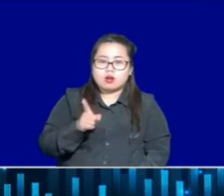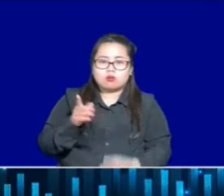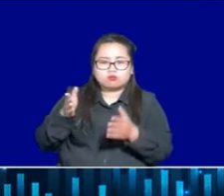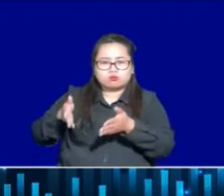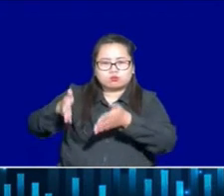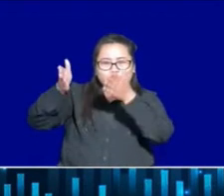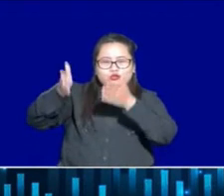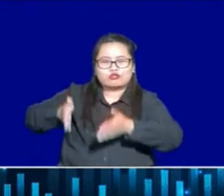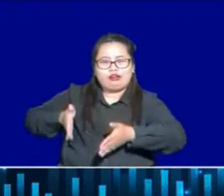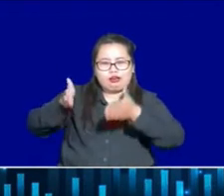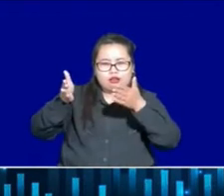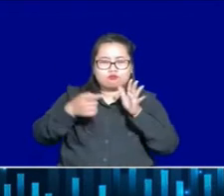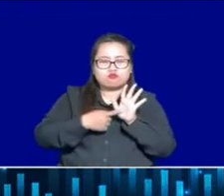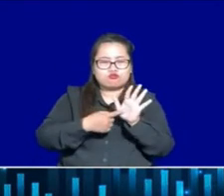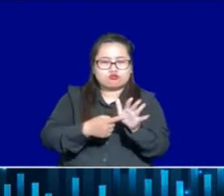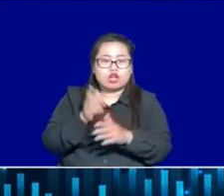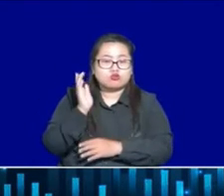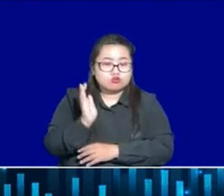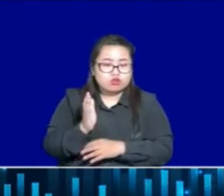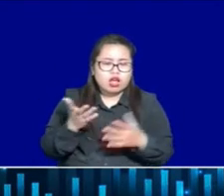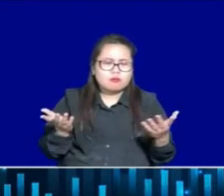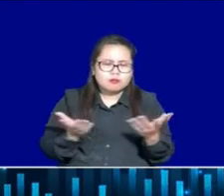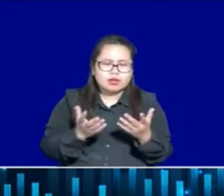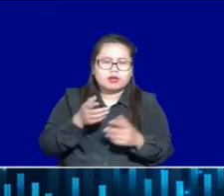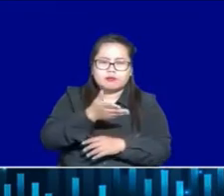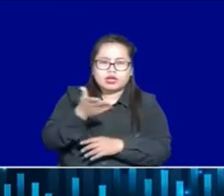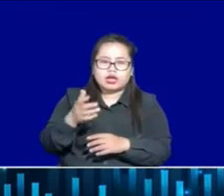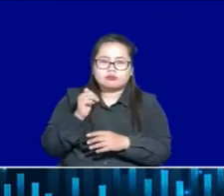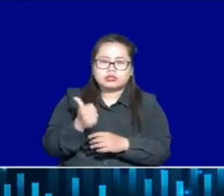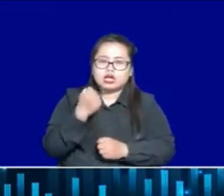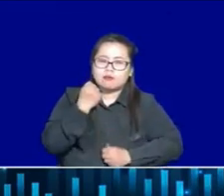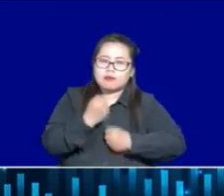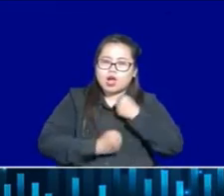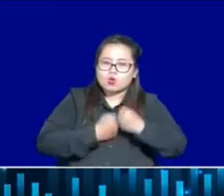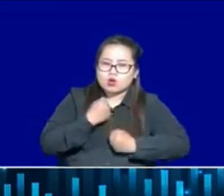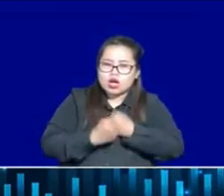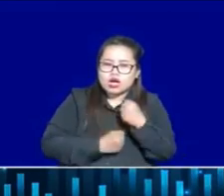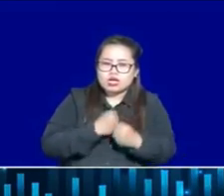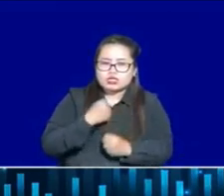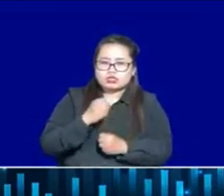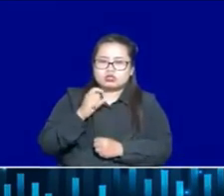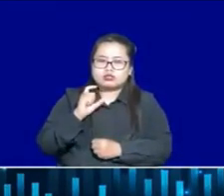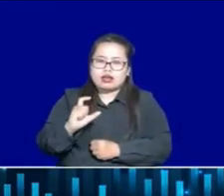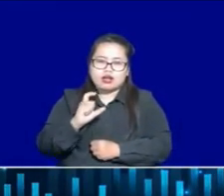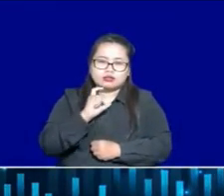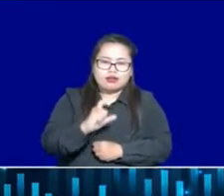Beberapa perusahaan sudah menunjukkan bagaimana mereka bisa melakukan terobosan-terobosan.